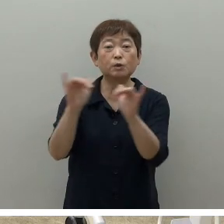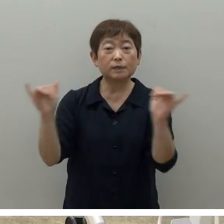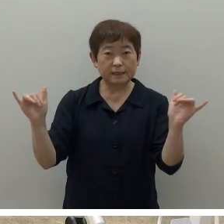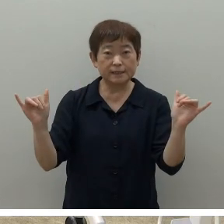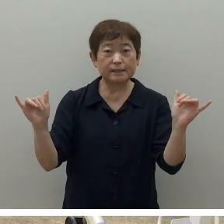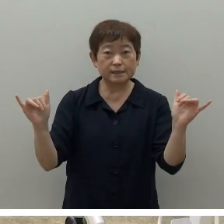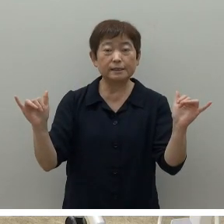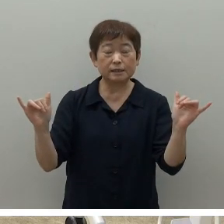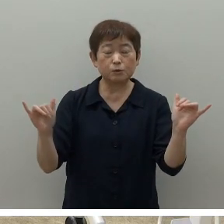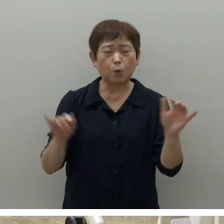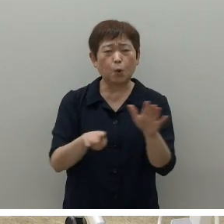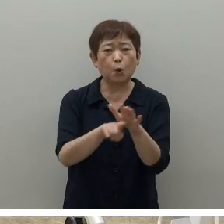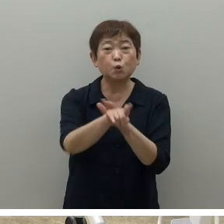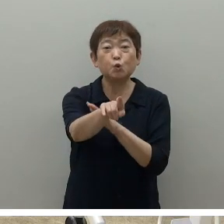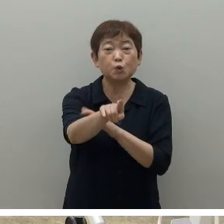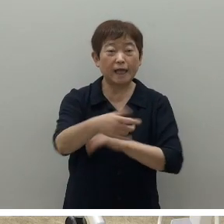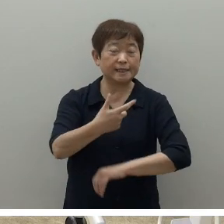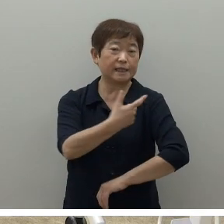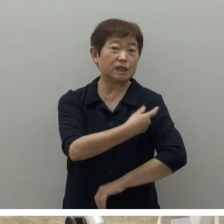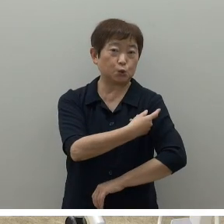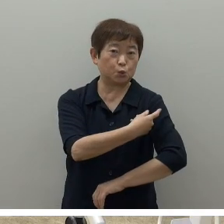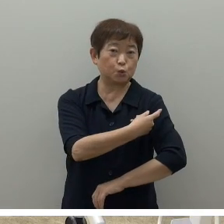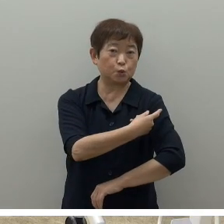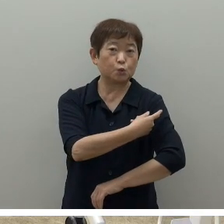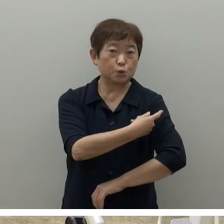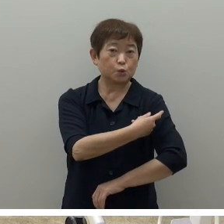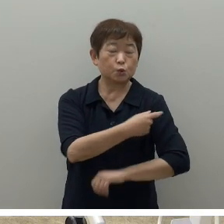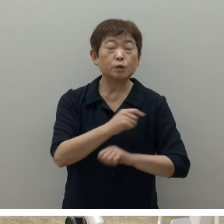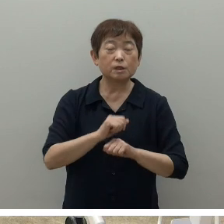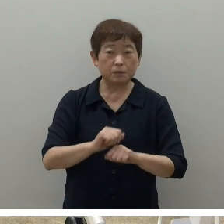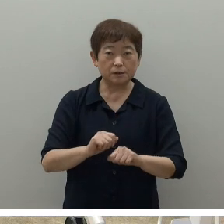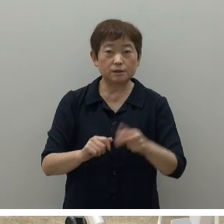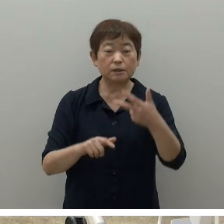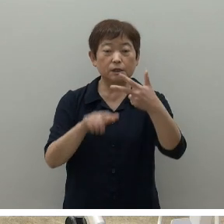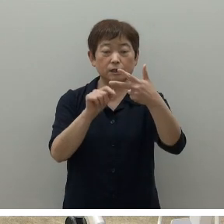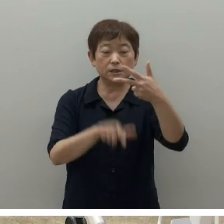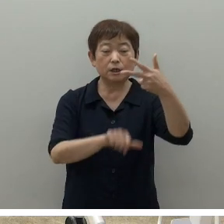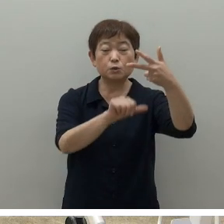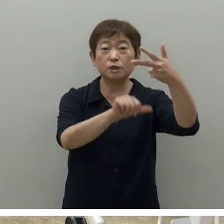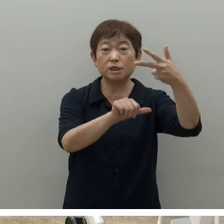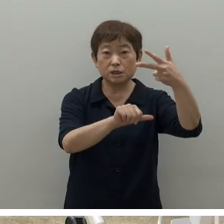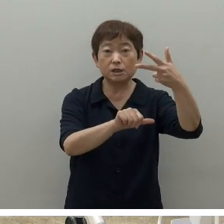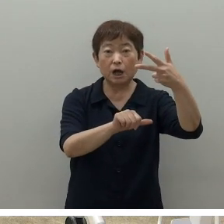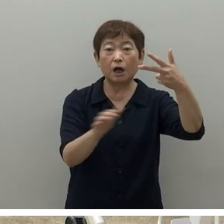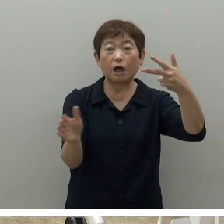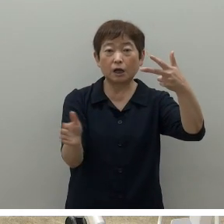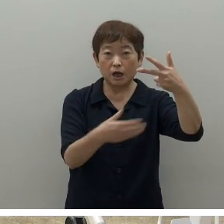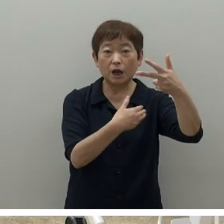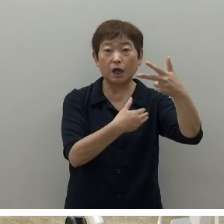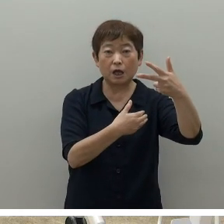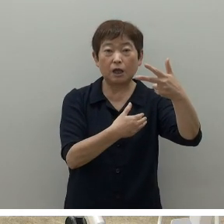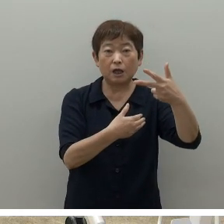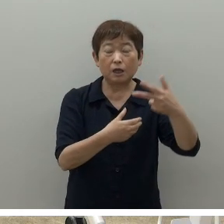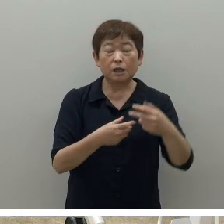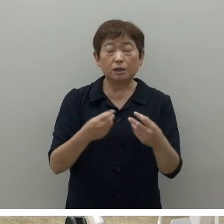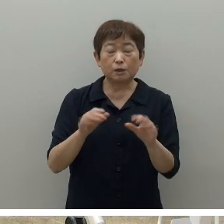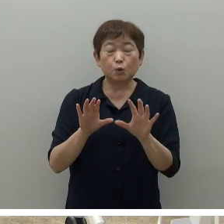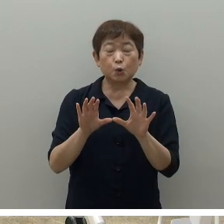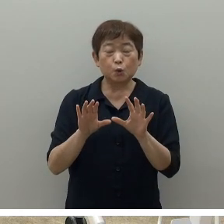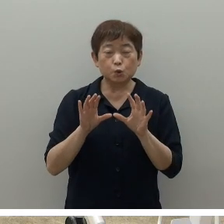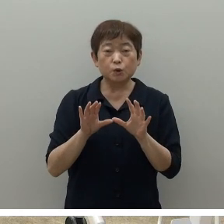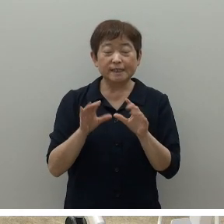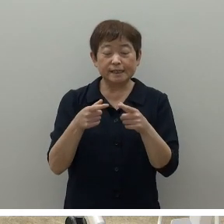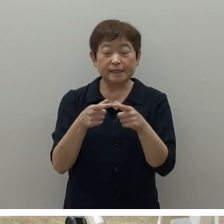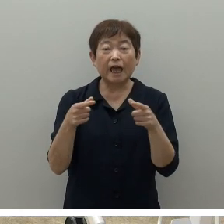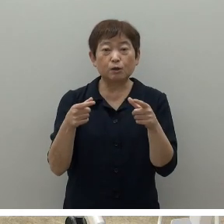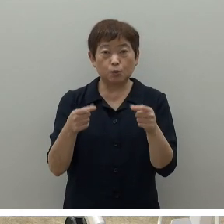この方々には優先接種ということで、7月5日の週からですね、接種券を順次